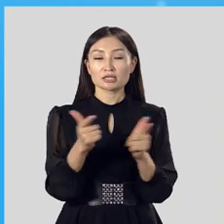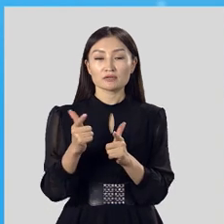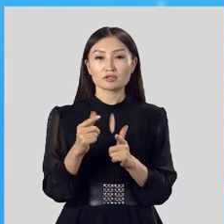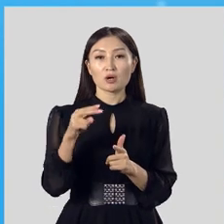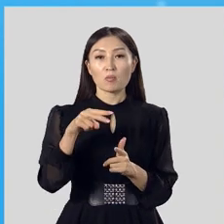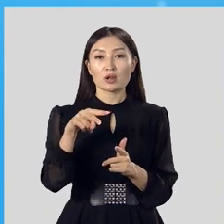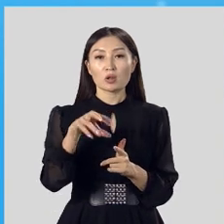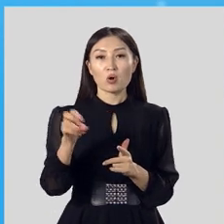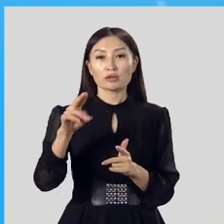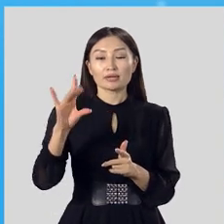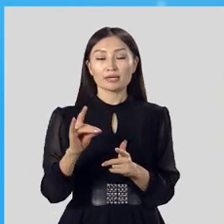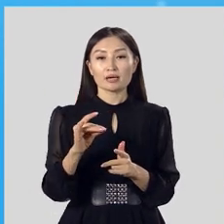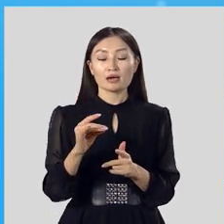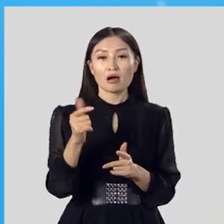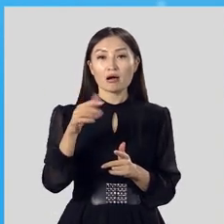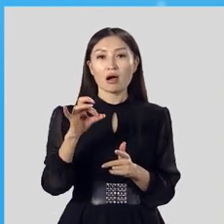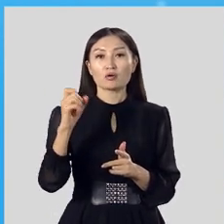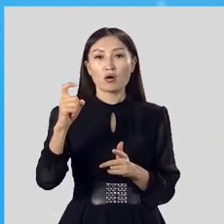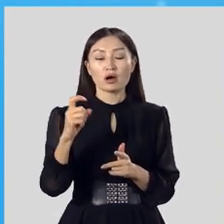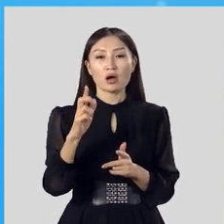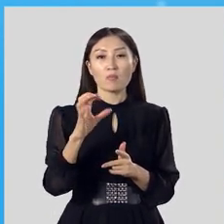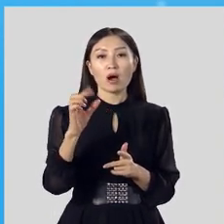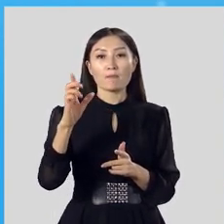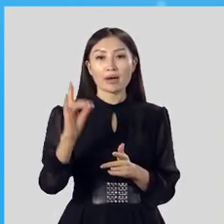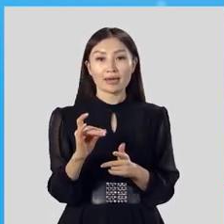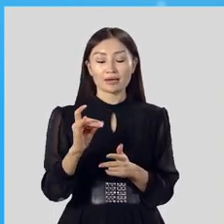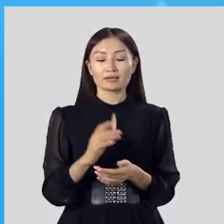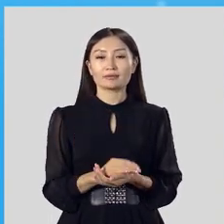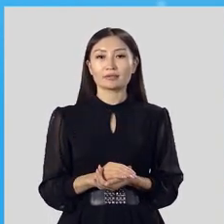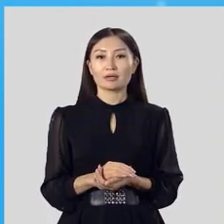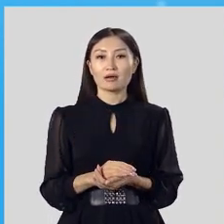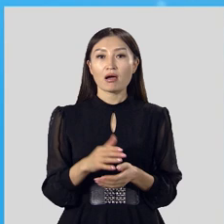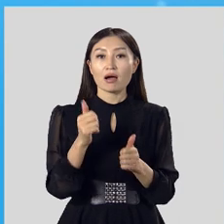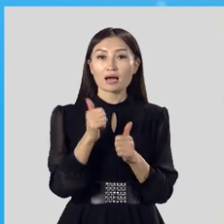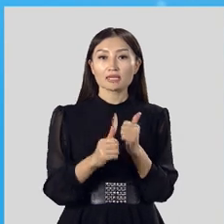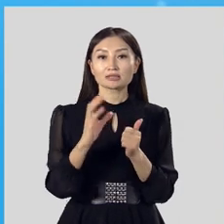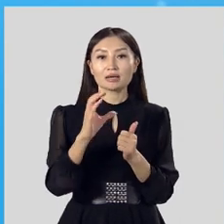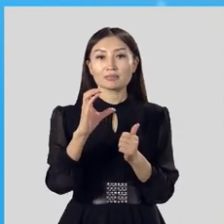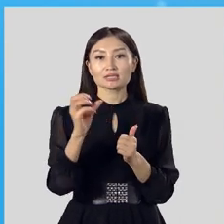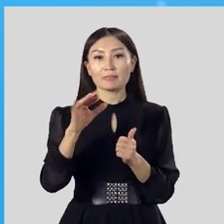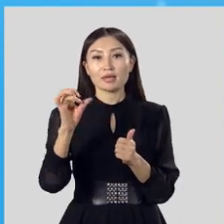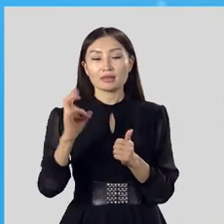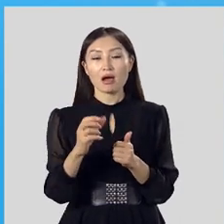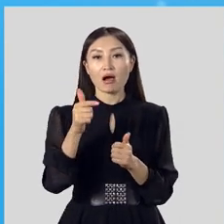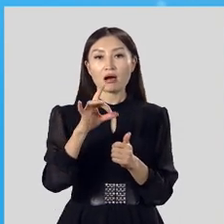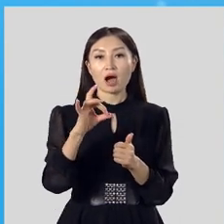плоды гороха, бобы. каждом семена